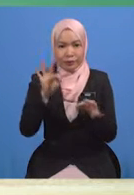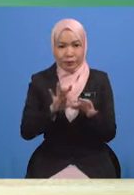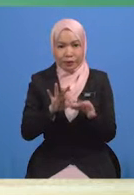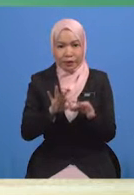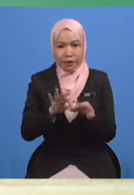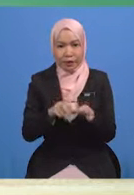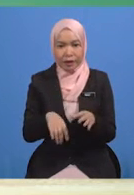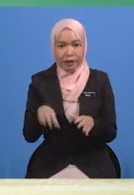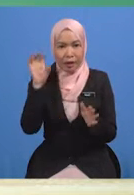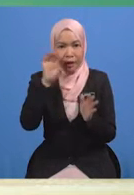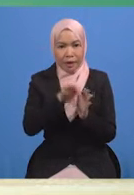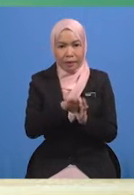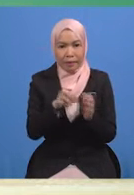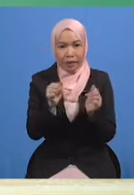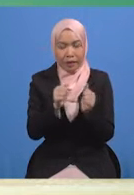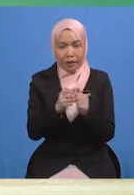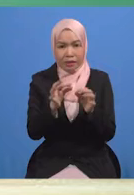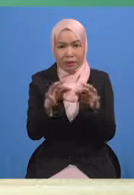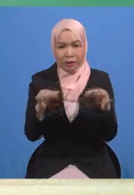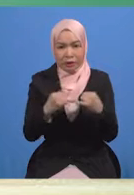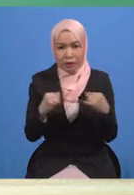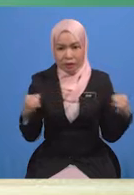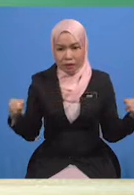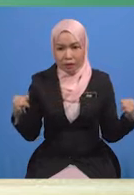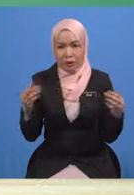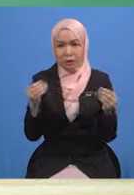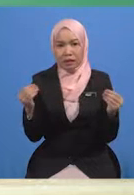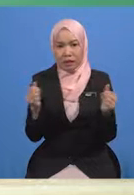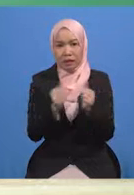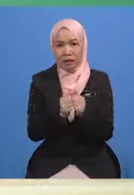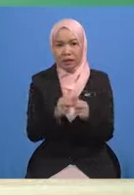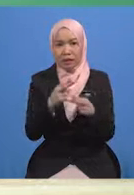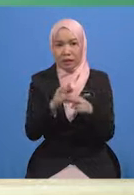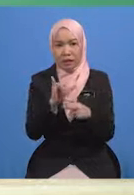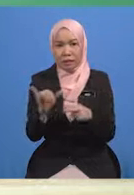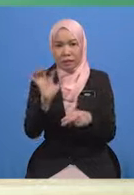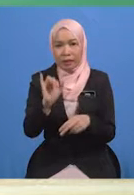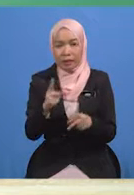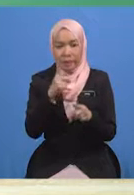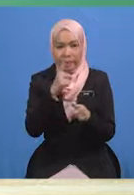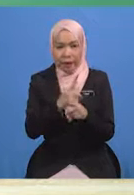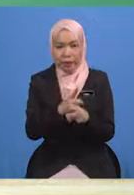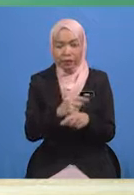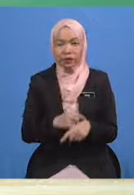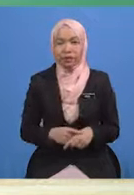Suaikan gambar jenis-jenis tanah dengan namanya yang betul.